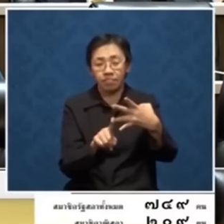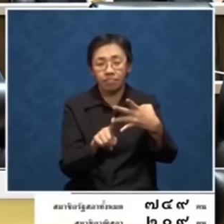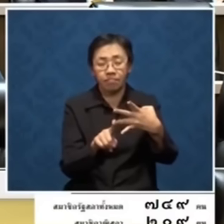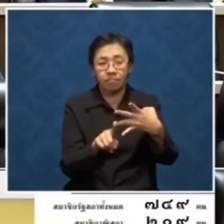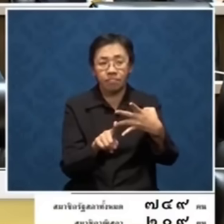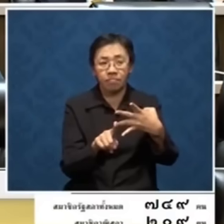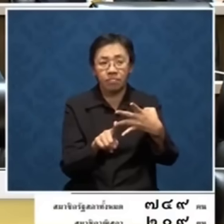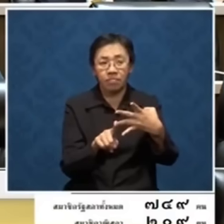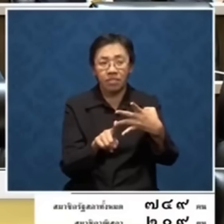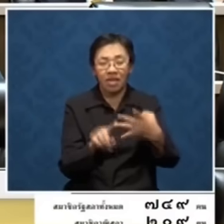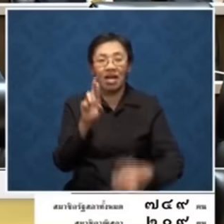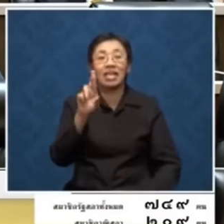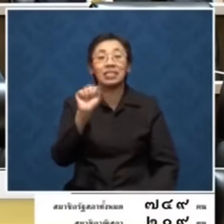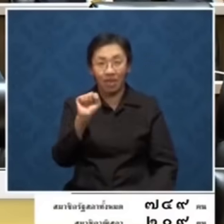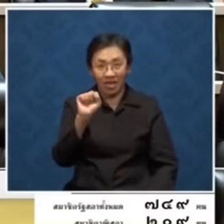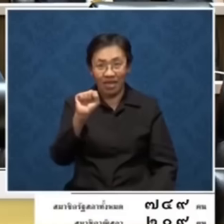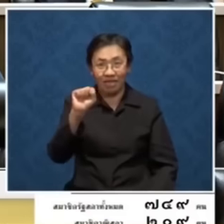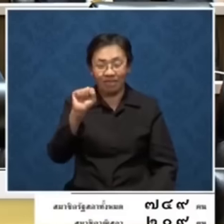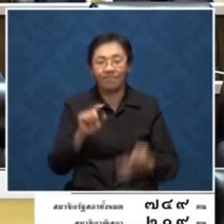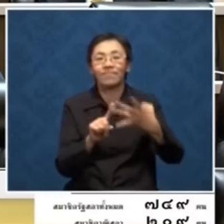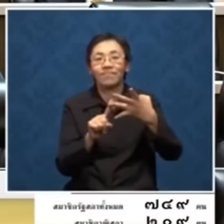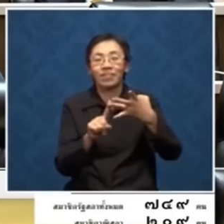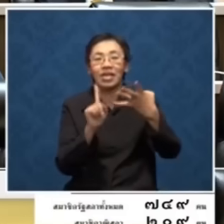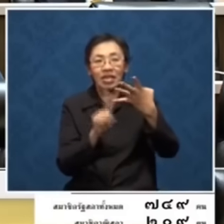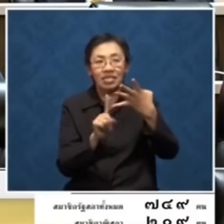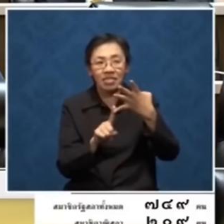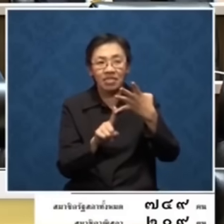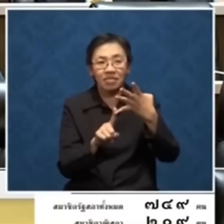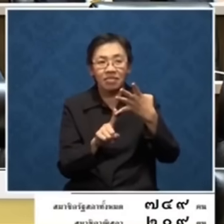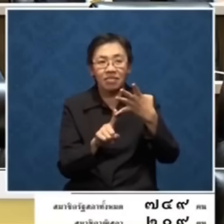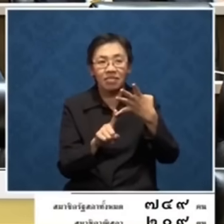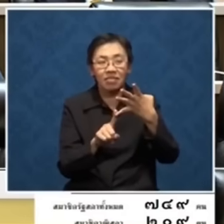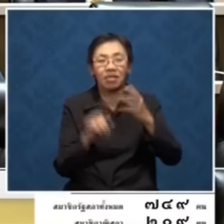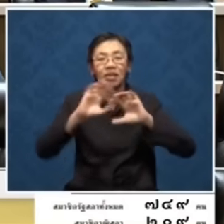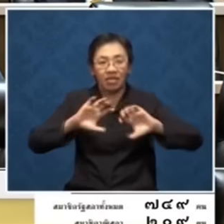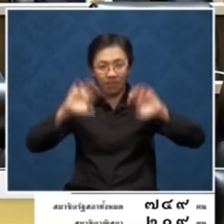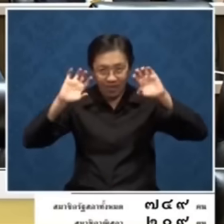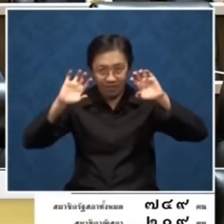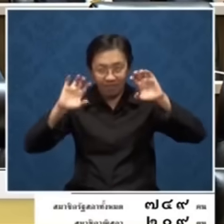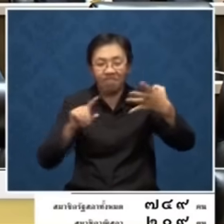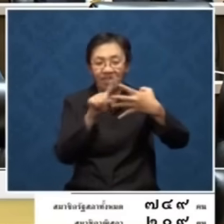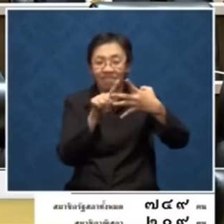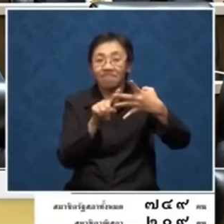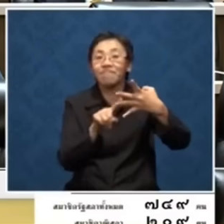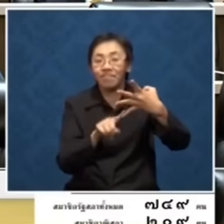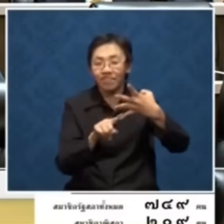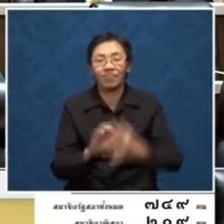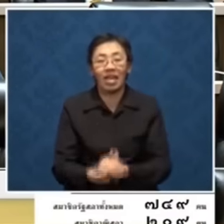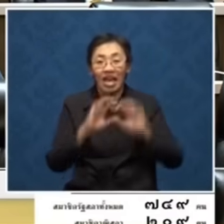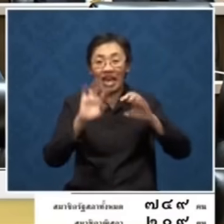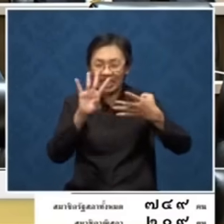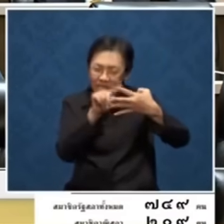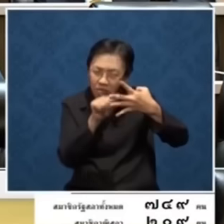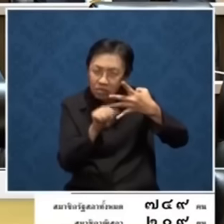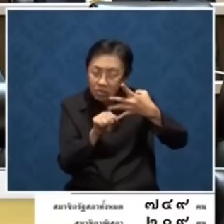ติแล้วก็บอกตอนก่อนจะจบอภิปรายด้วยบอกว่ายังไงรวมไทยสร้างชาติไม่สนับสนุนคุณพิธานะฮะที่เหลือก็จะเป็นอย่างฝั่งของคุณชาดา